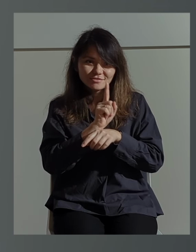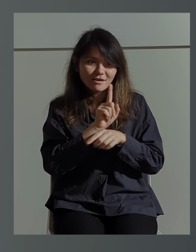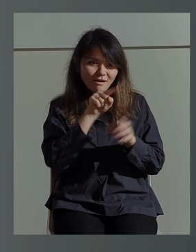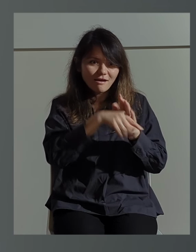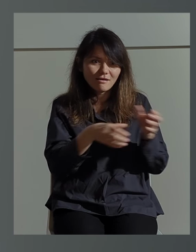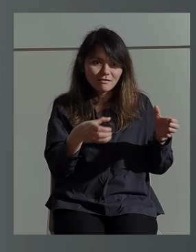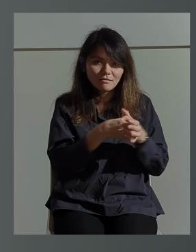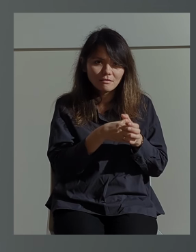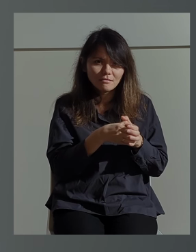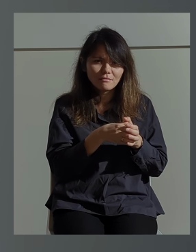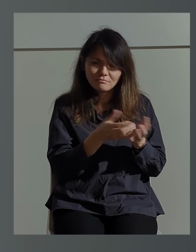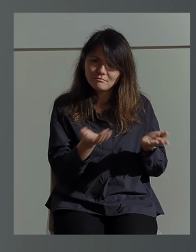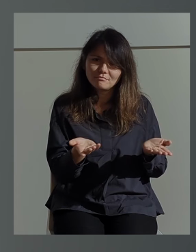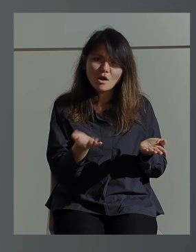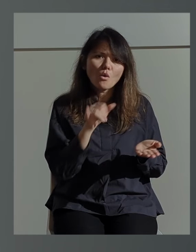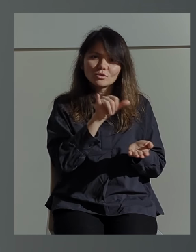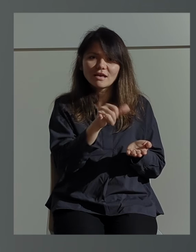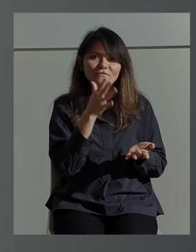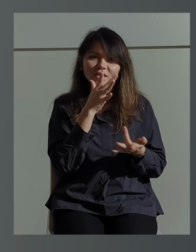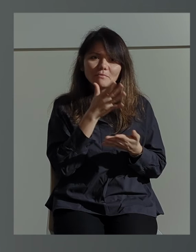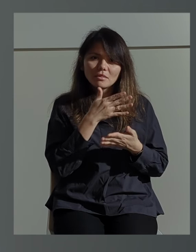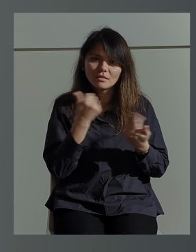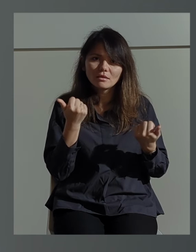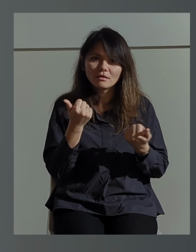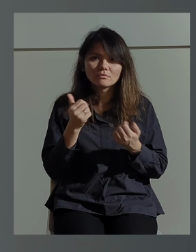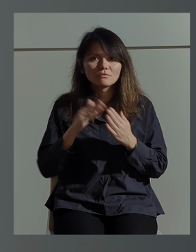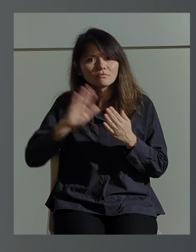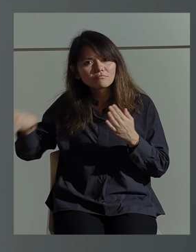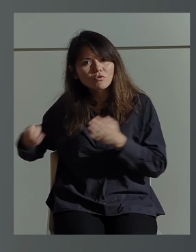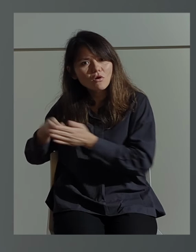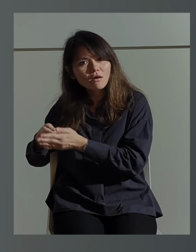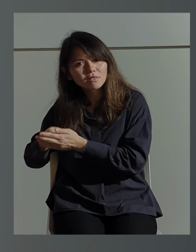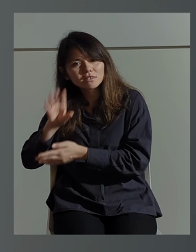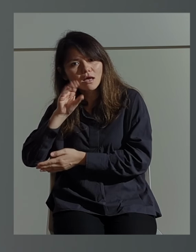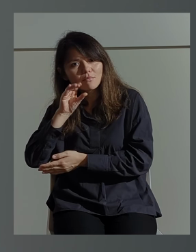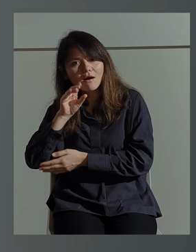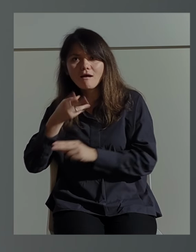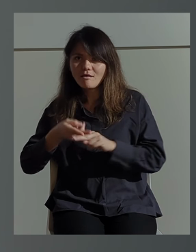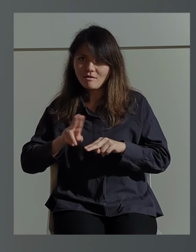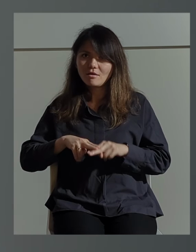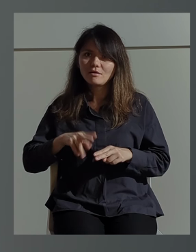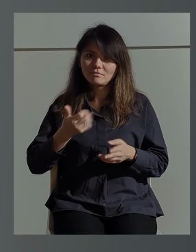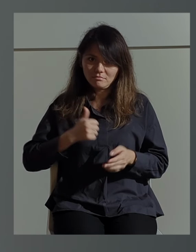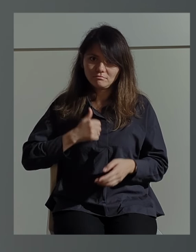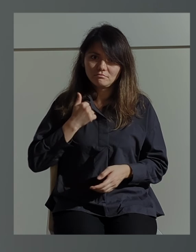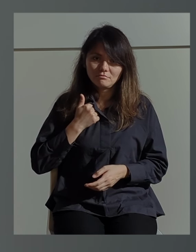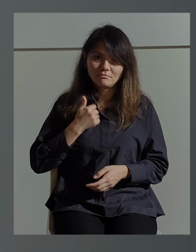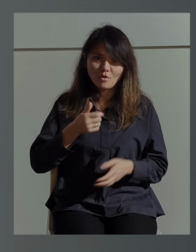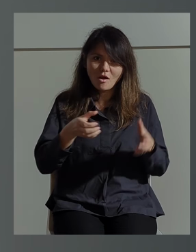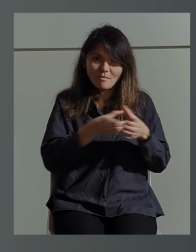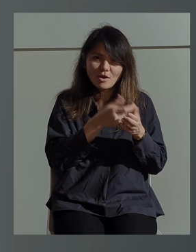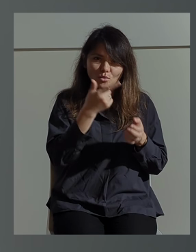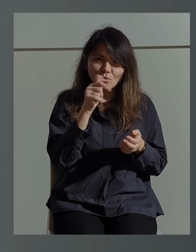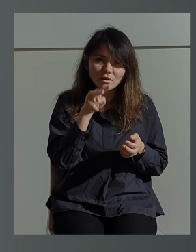Корпорацию и у тебя нет времени покормить собаку и это заслуга компании